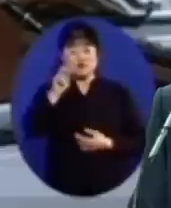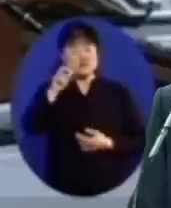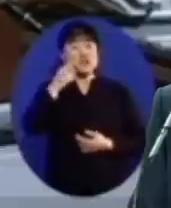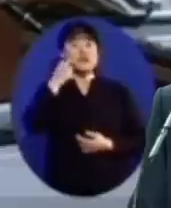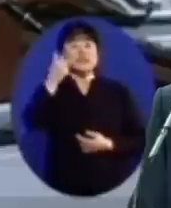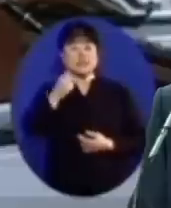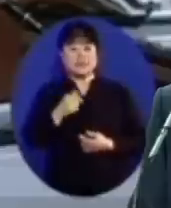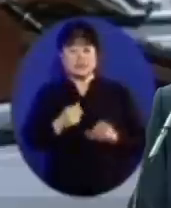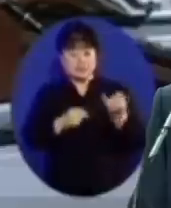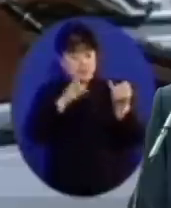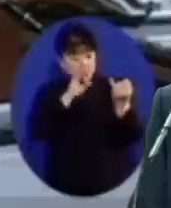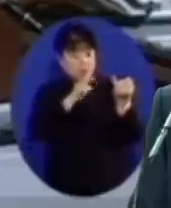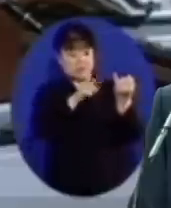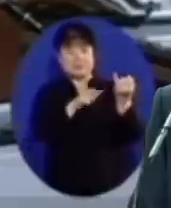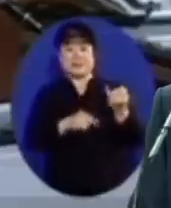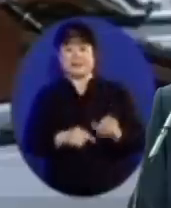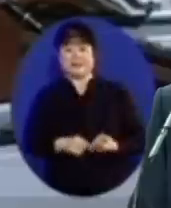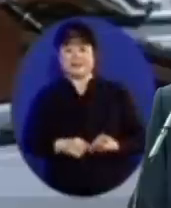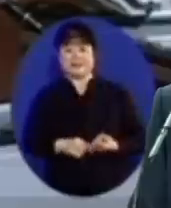여자가 교인을 가만히,